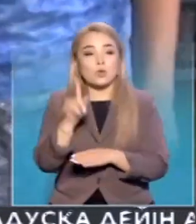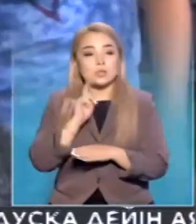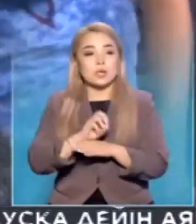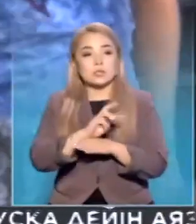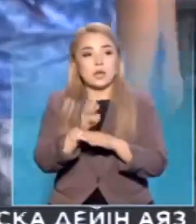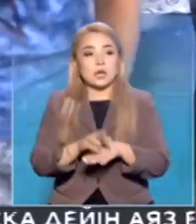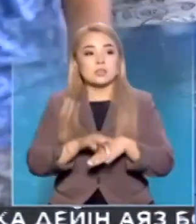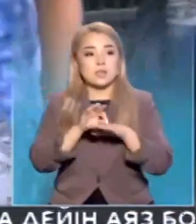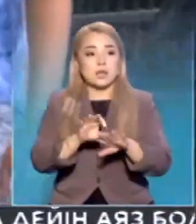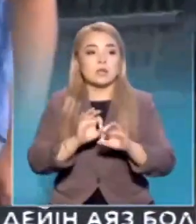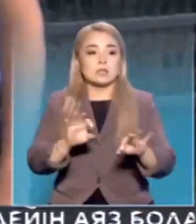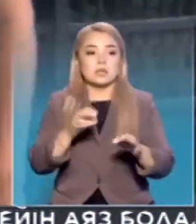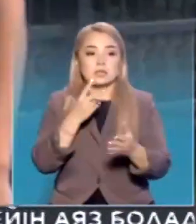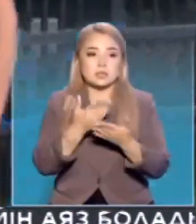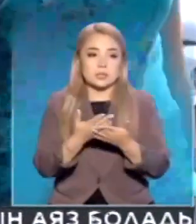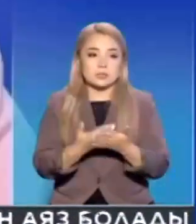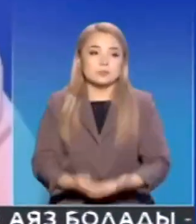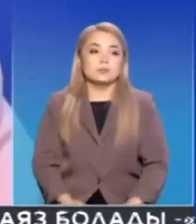жасалатынын жеткізді.